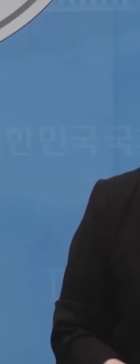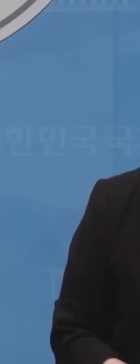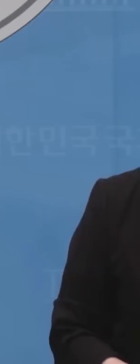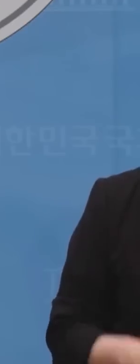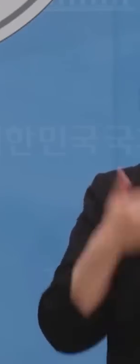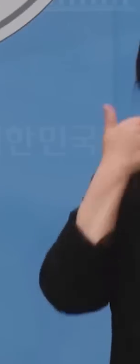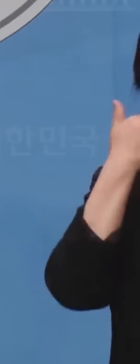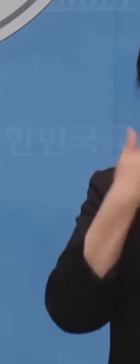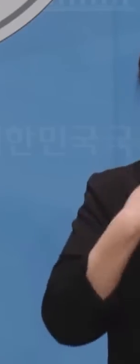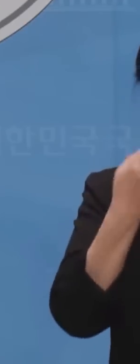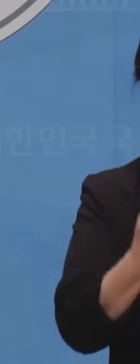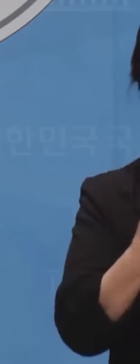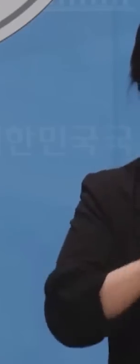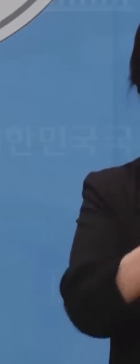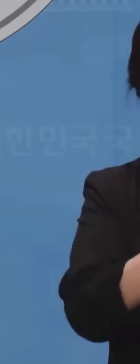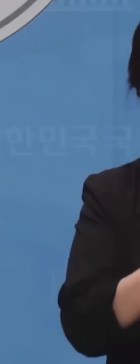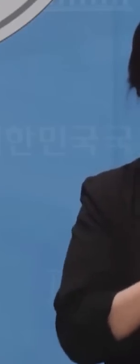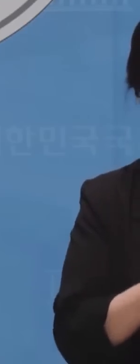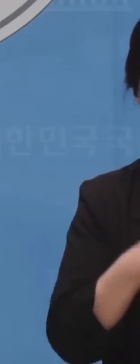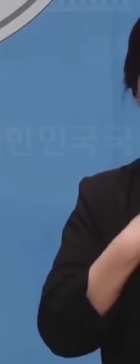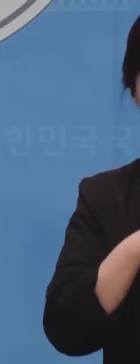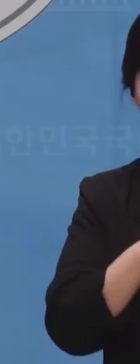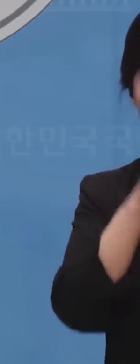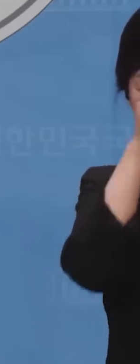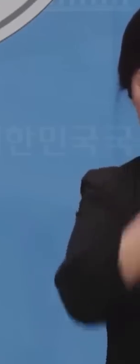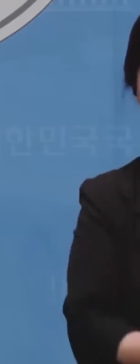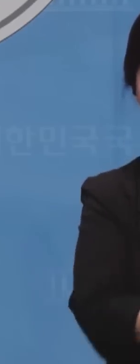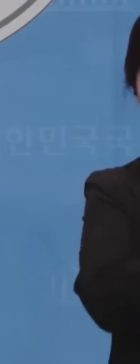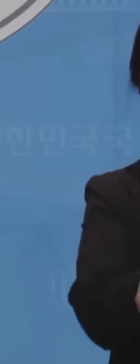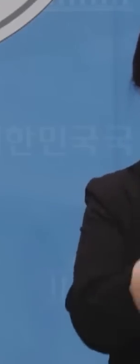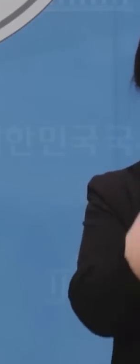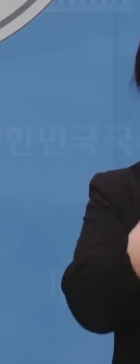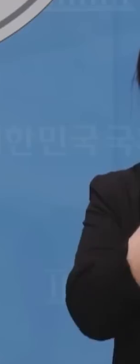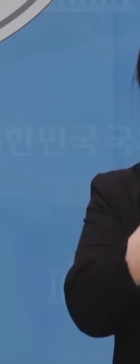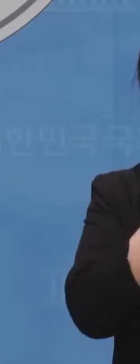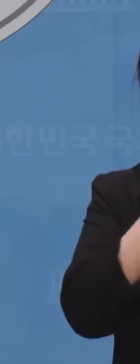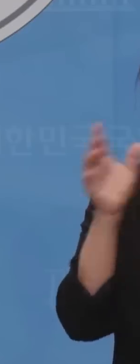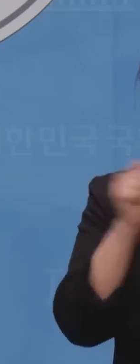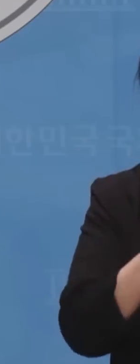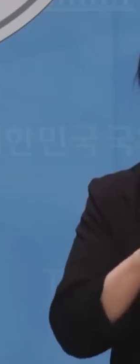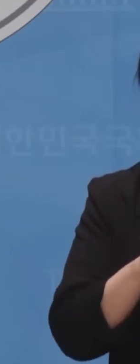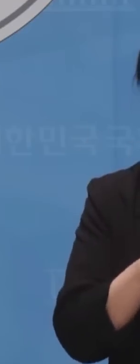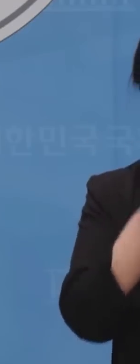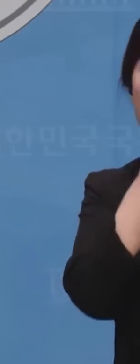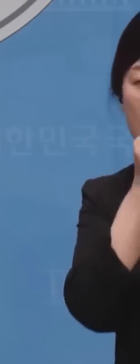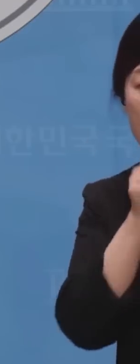상대는 나보다 더 더럽다는 말만으로 넘어갈 수 없습니다.